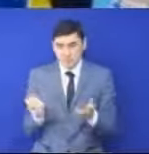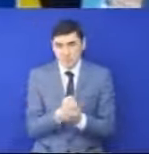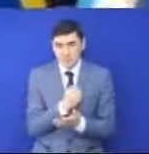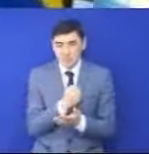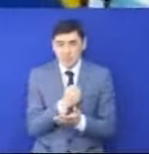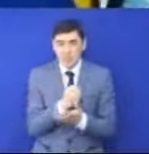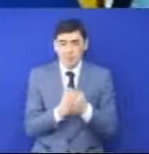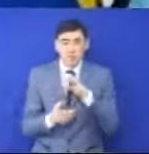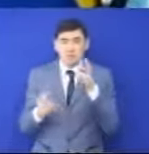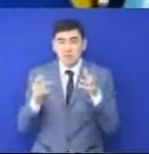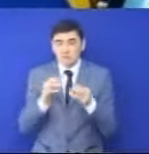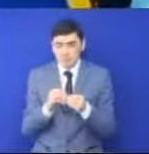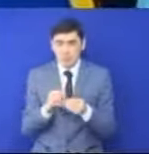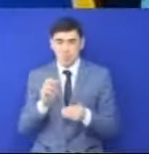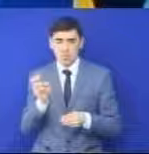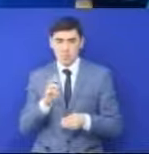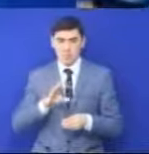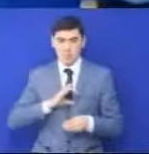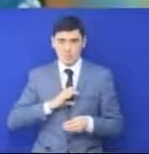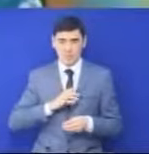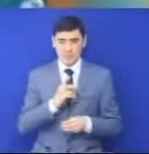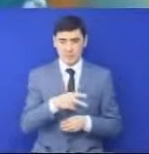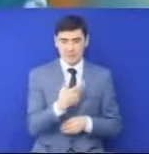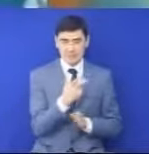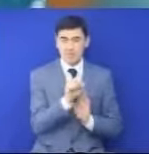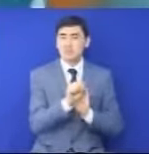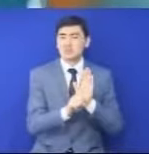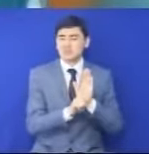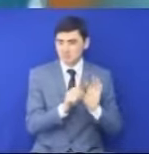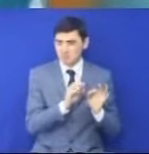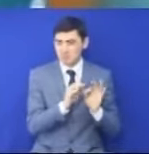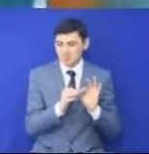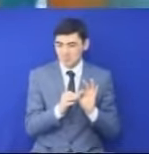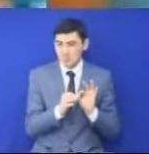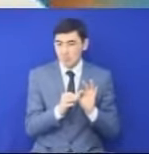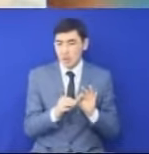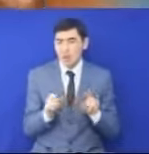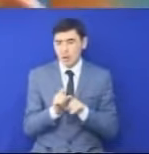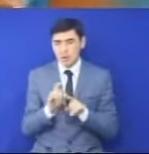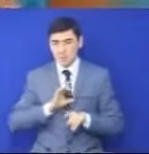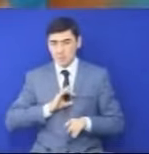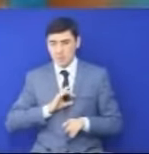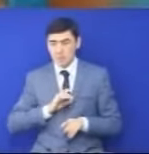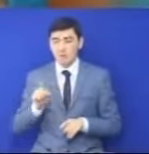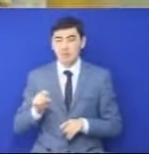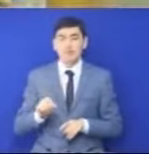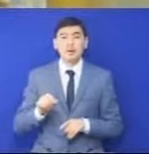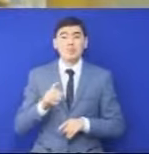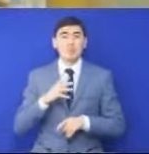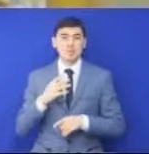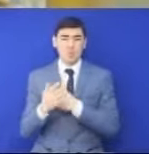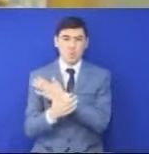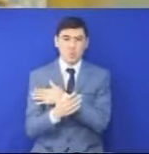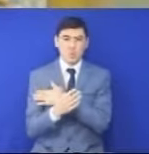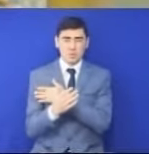77,40 баллов, что позволило ей стать бронзовым призером 23-х зимних Олимпийских игр. Отметим, что эту медаль наша землячка завоевала с травмой руки,